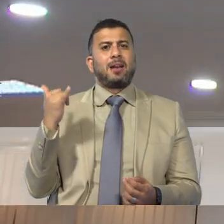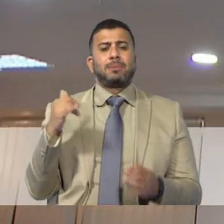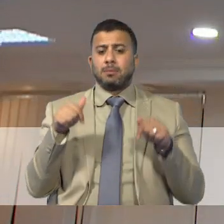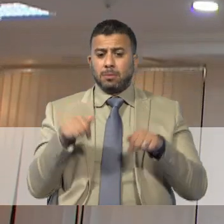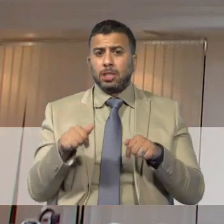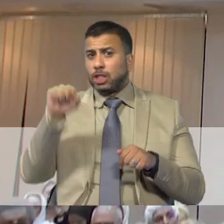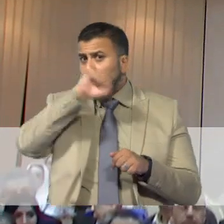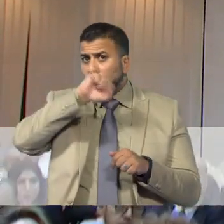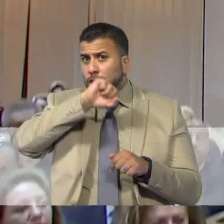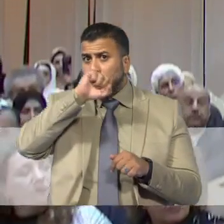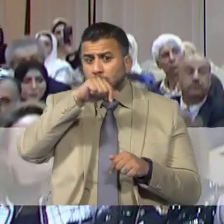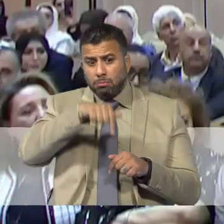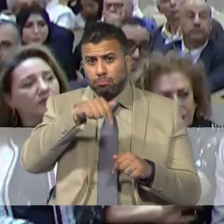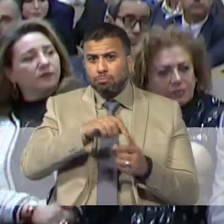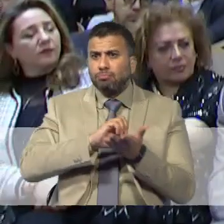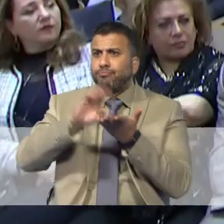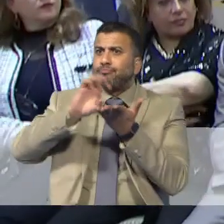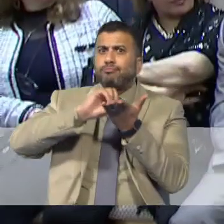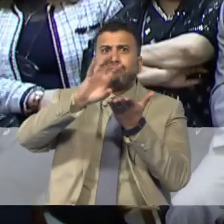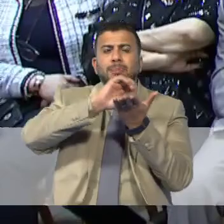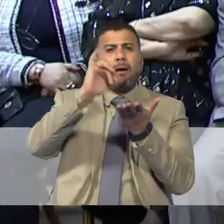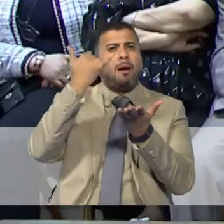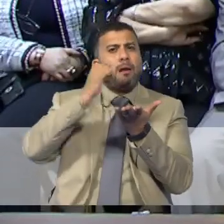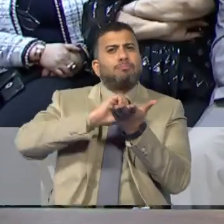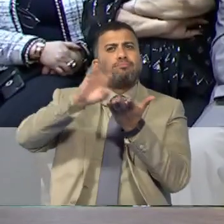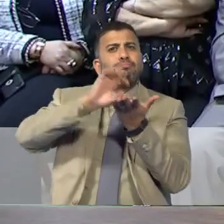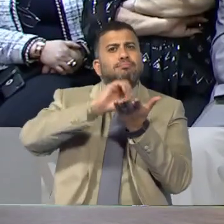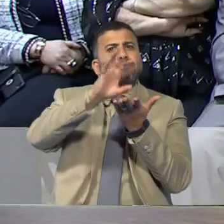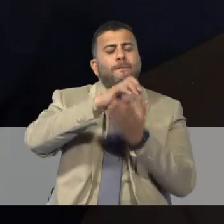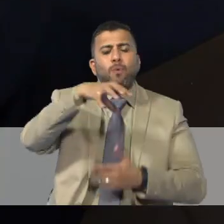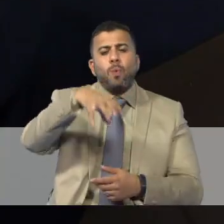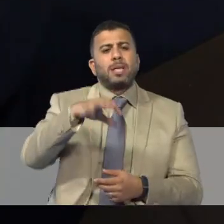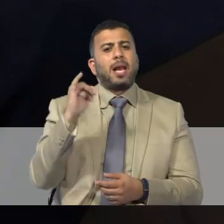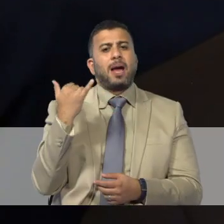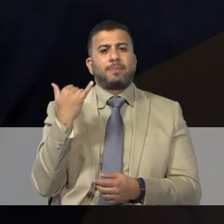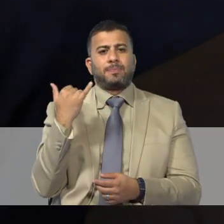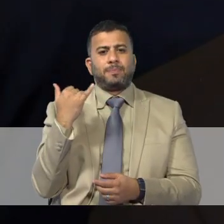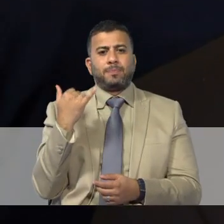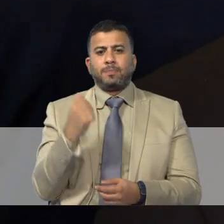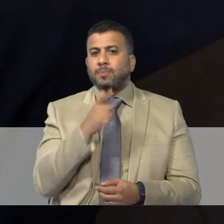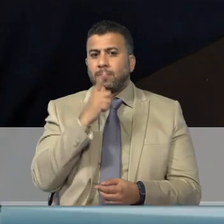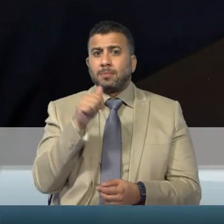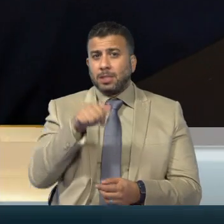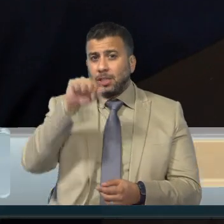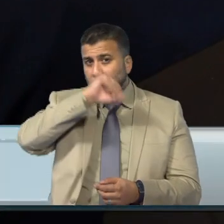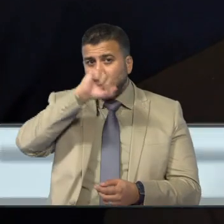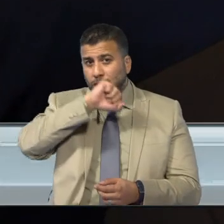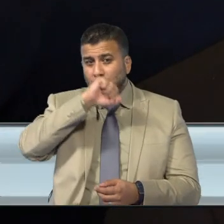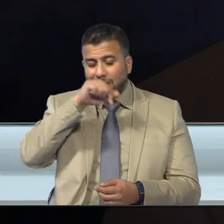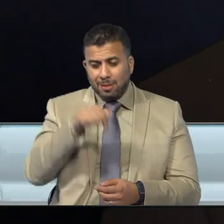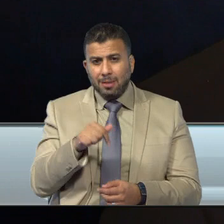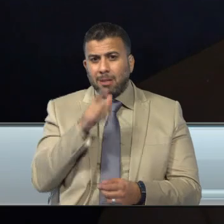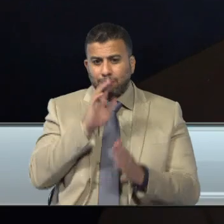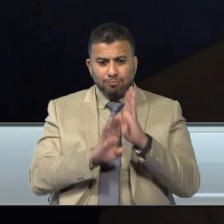أصبحت الشارقة تصدر الثقافة العربية في الوطن العربي. الحديث عن دور الشارقة اليوم في